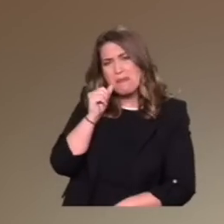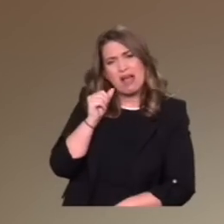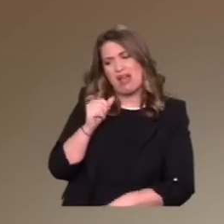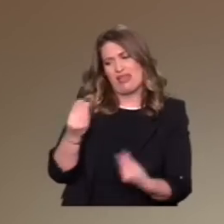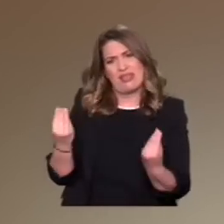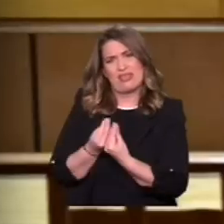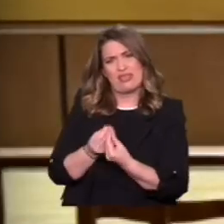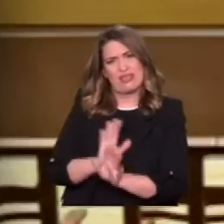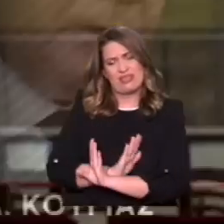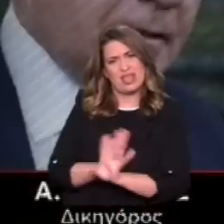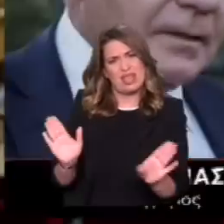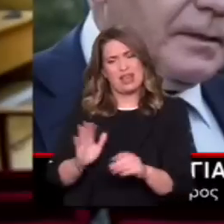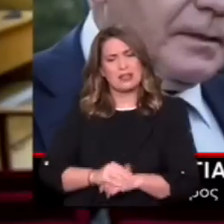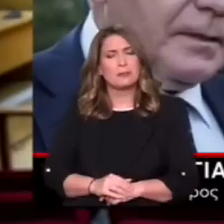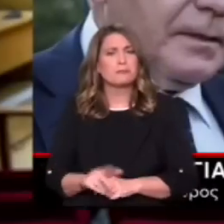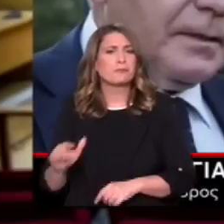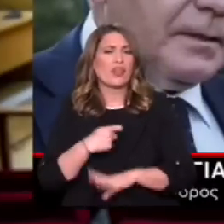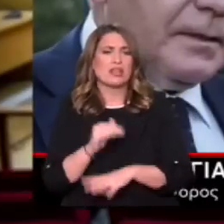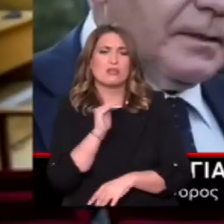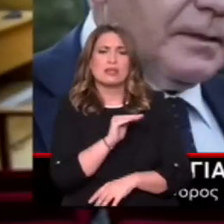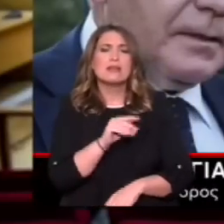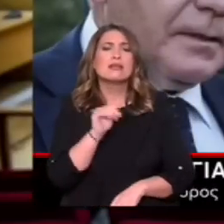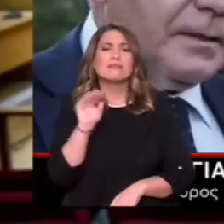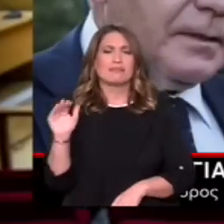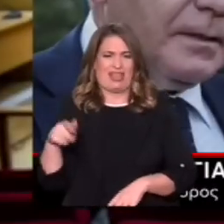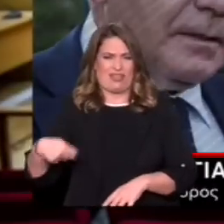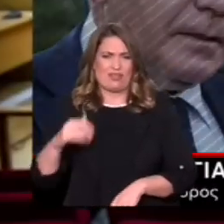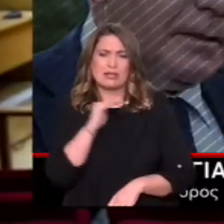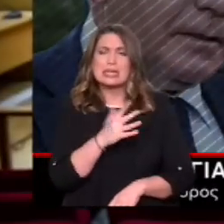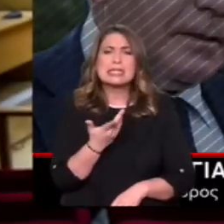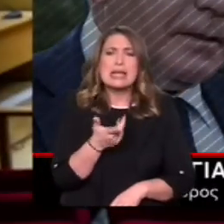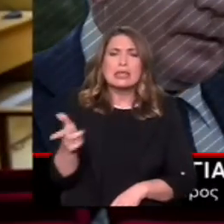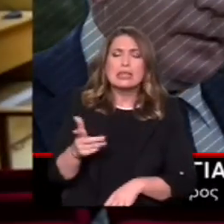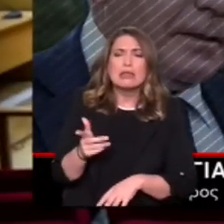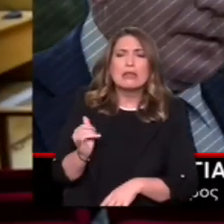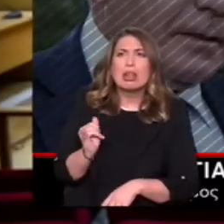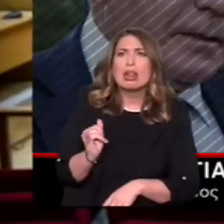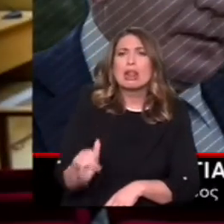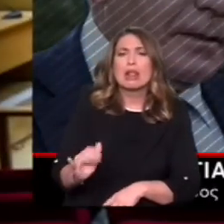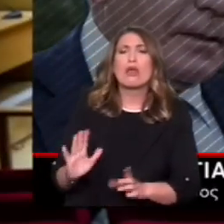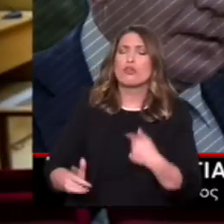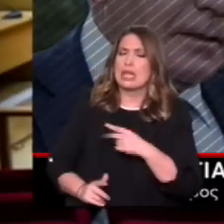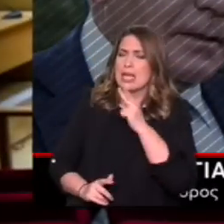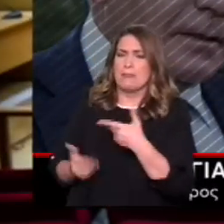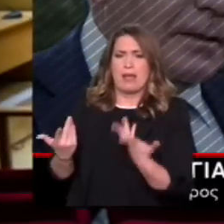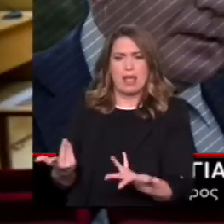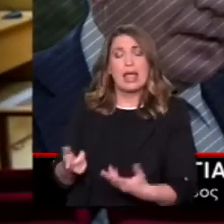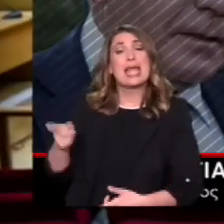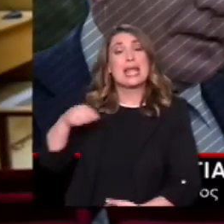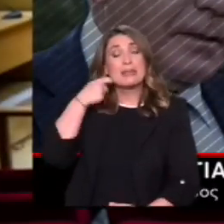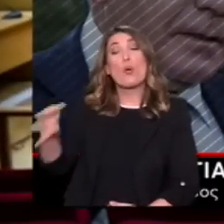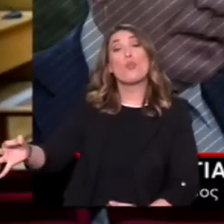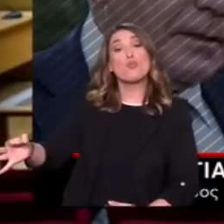να επιβεβαιωθούν. Γιατί λέτε ότι έφερε το παιδί μετά την παρέλευση αρκετών ωρών? Η απάντησή μου είναι η ίδια. Η μητέρα μου είπε